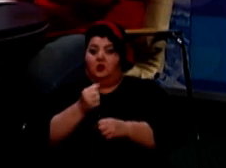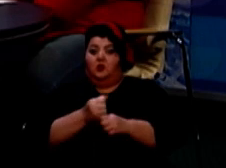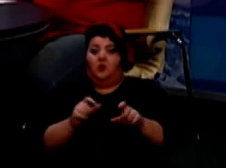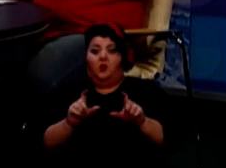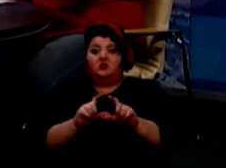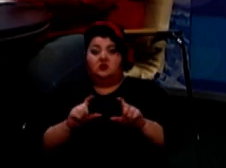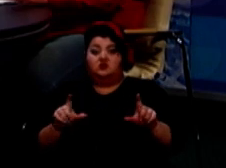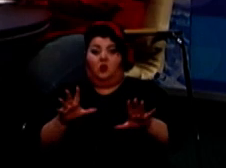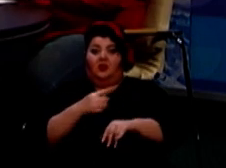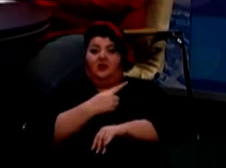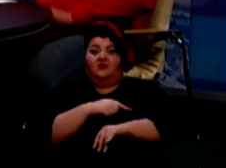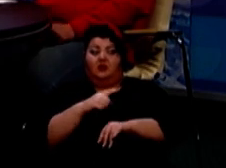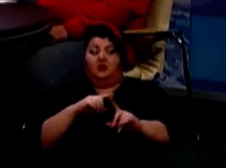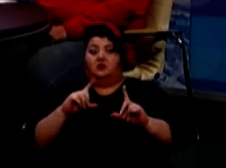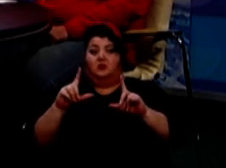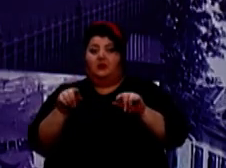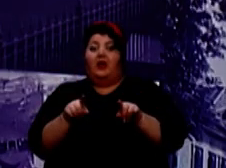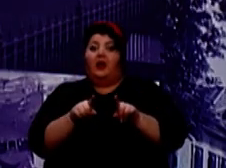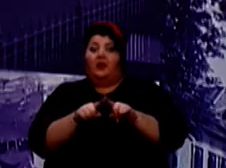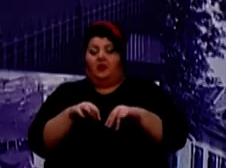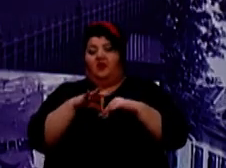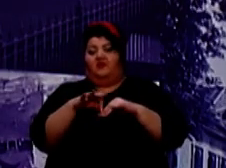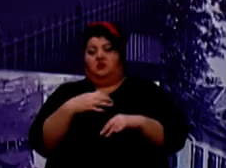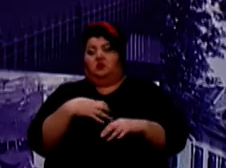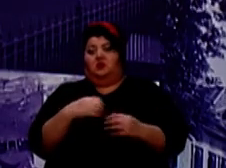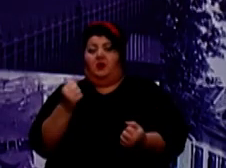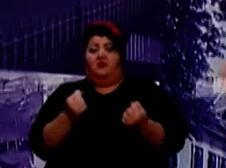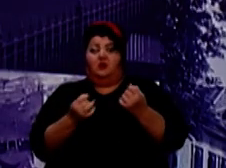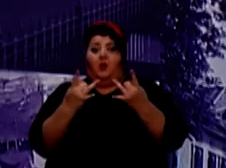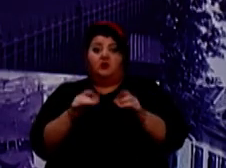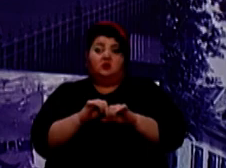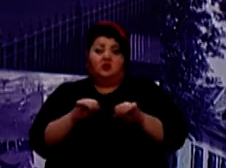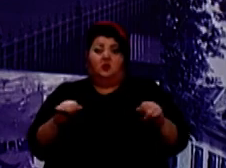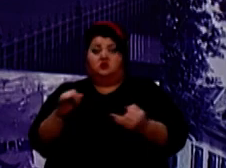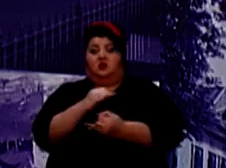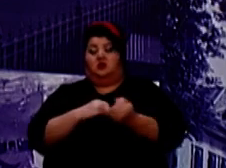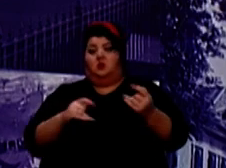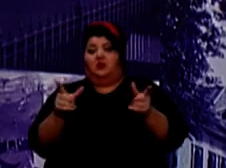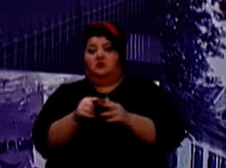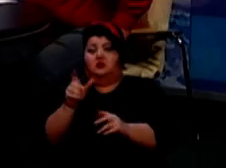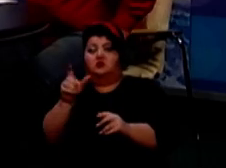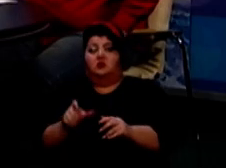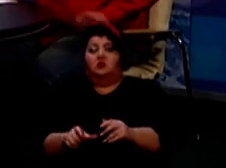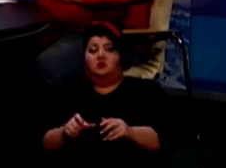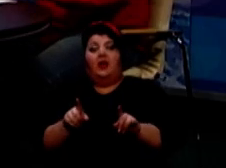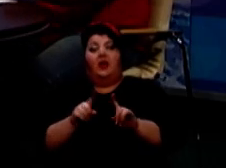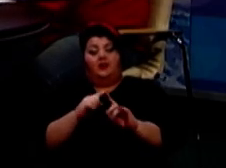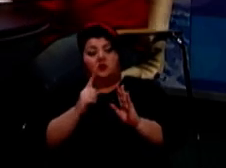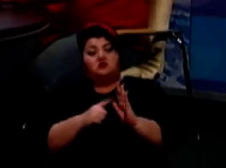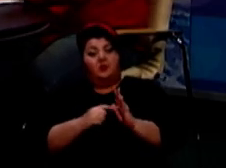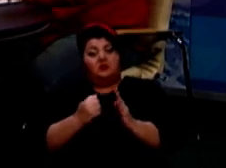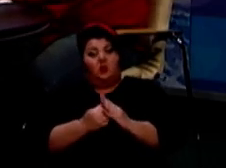школу, в лікарню добратися? Себе ведуть водії. Ні, просто не можна розмовляти з людиною, яка просто відрішує себе проблем по